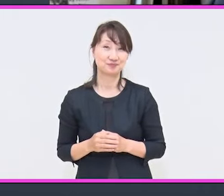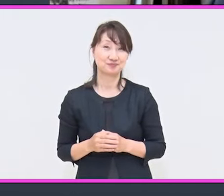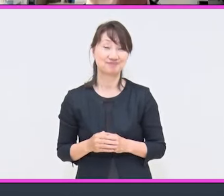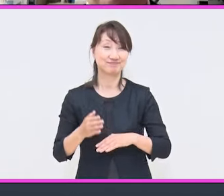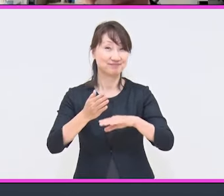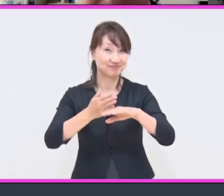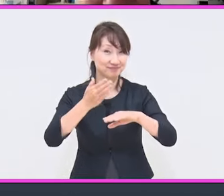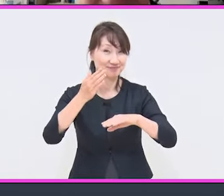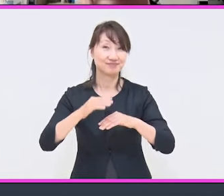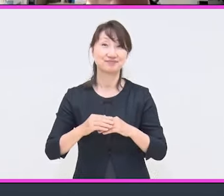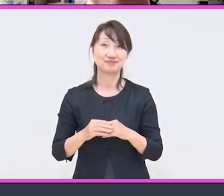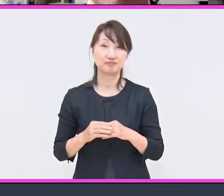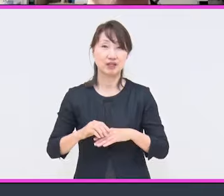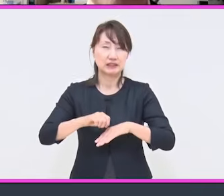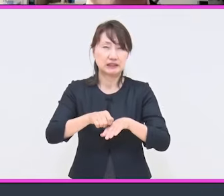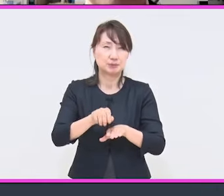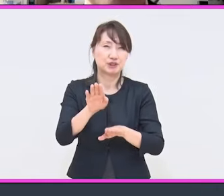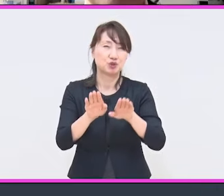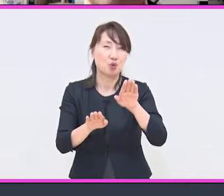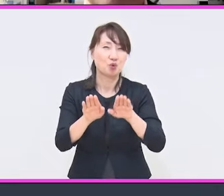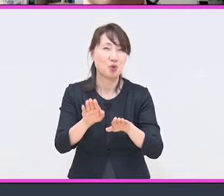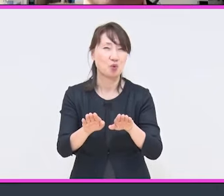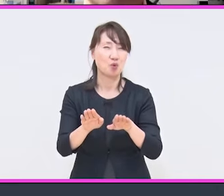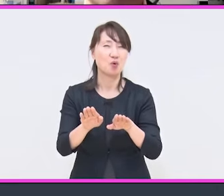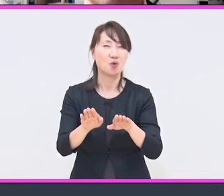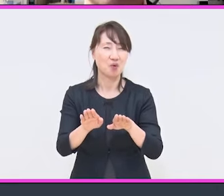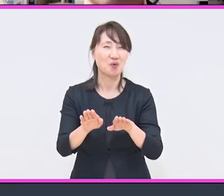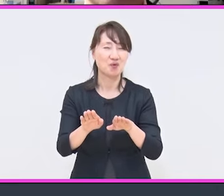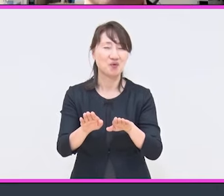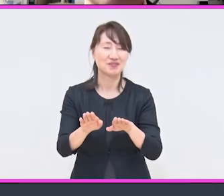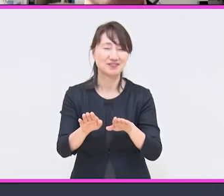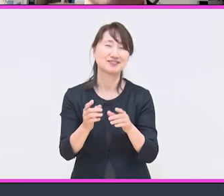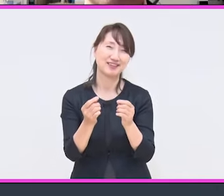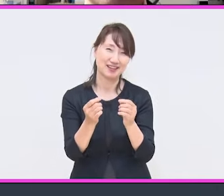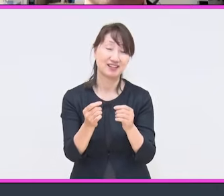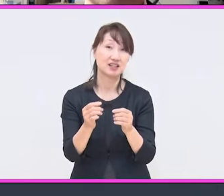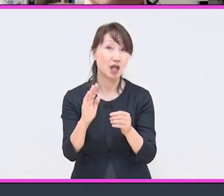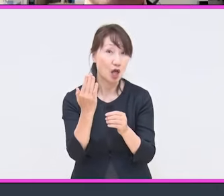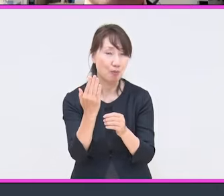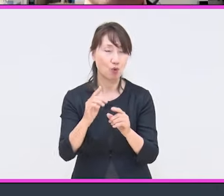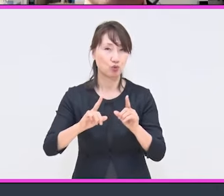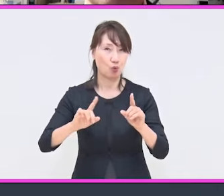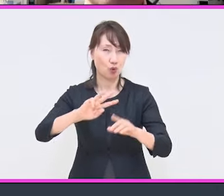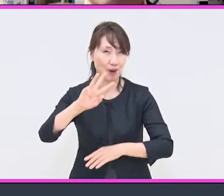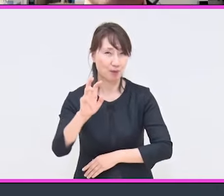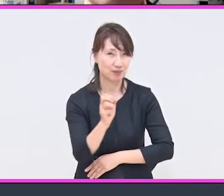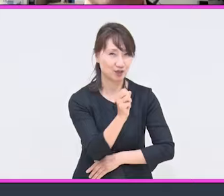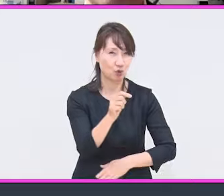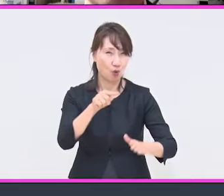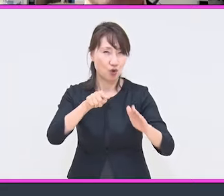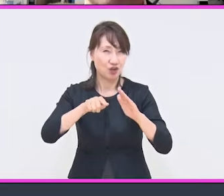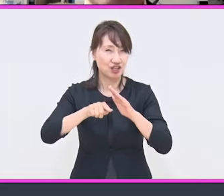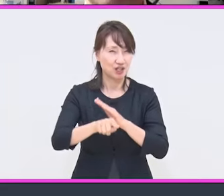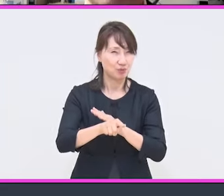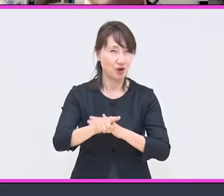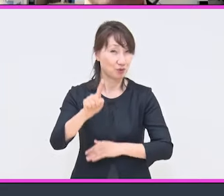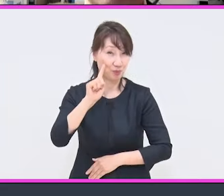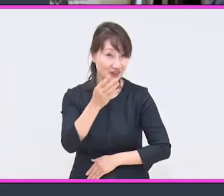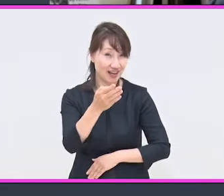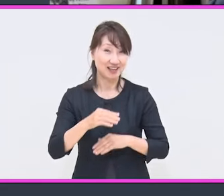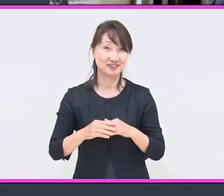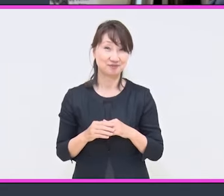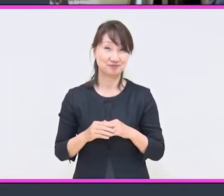ありがとうございます。厳しい状況ではある日々なんですけれども、その中で東京パラリンピックの意義というのはどんなふうに感じて